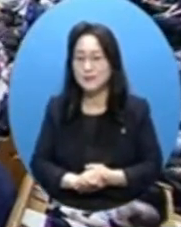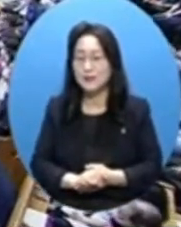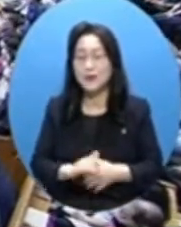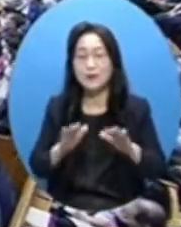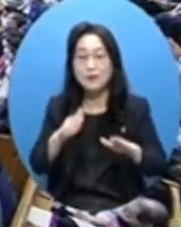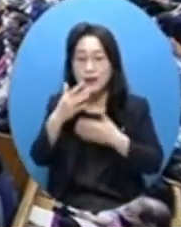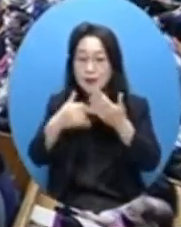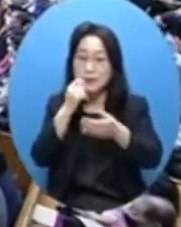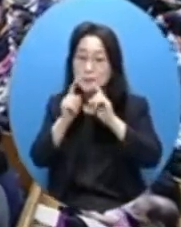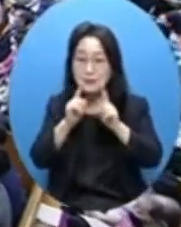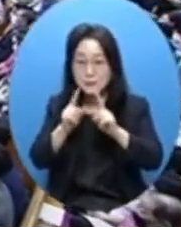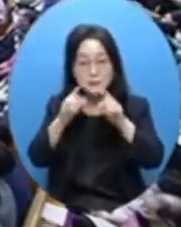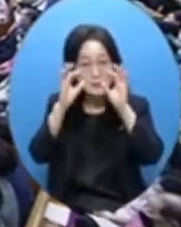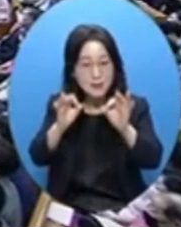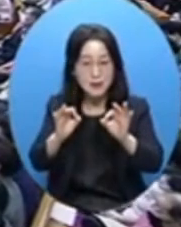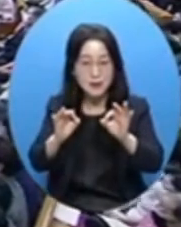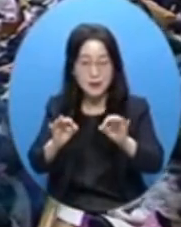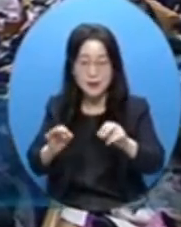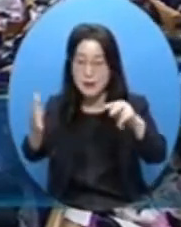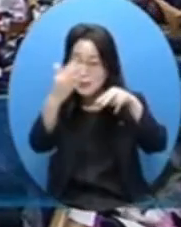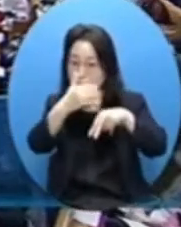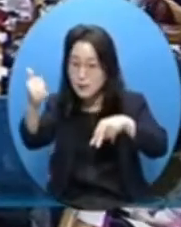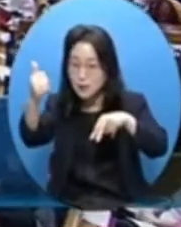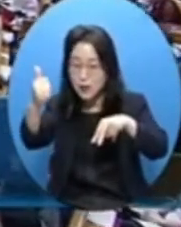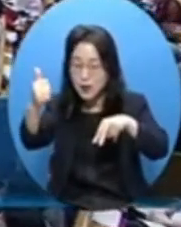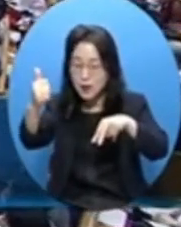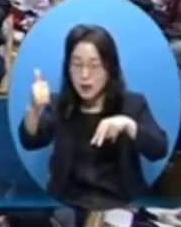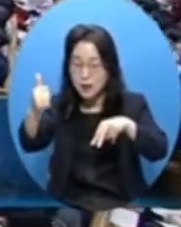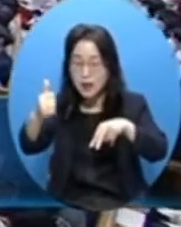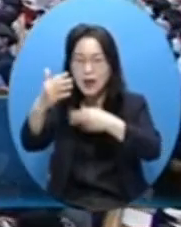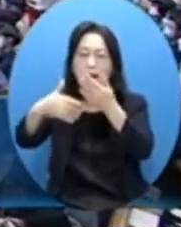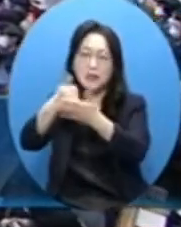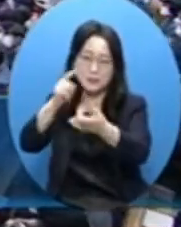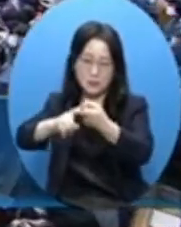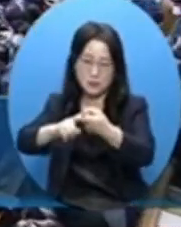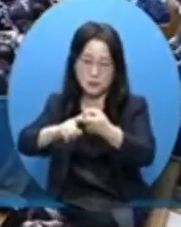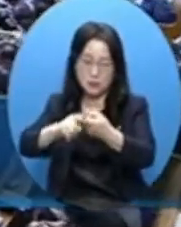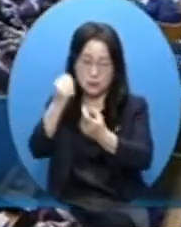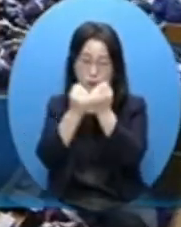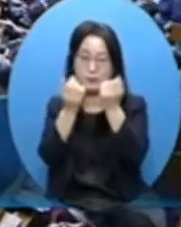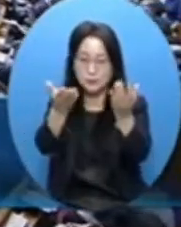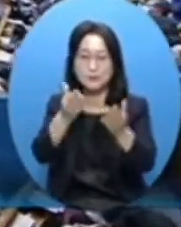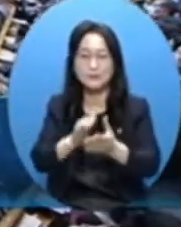오늘 말씀을 보면 사무엘을 부르신 하나님 에 대한 말씀이 나옵니다